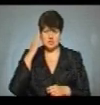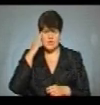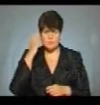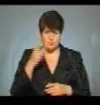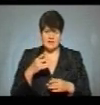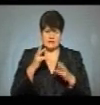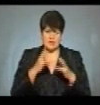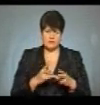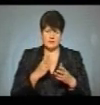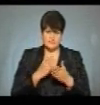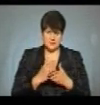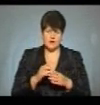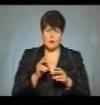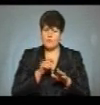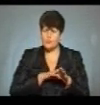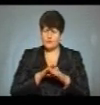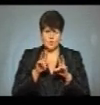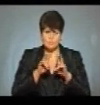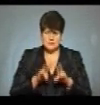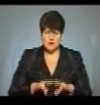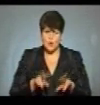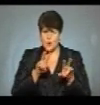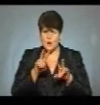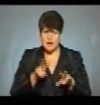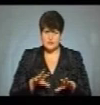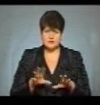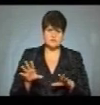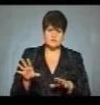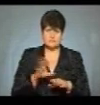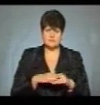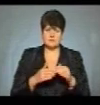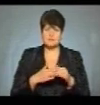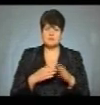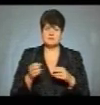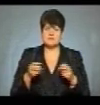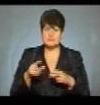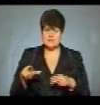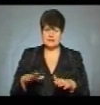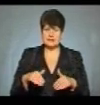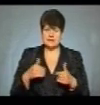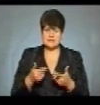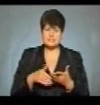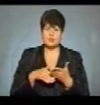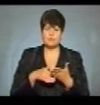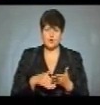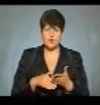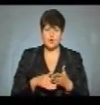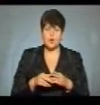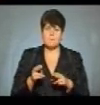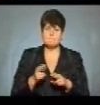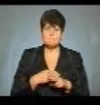Вони повністю обстежені, зроблено все, оглянуті суміжними спеціалістами і надається відповідна допомога.